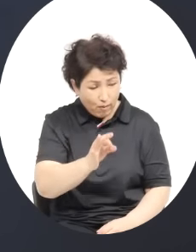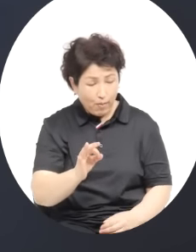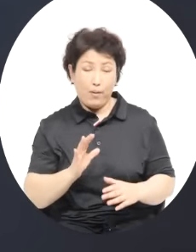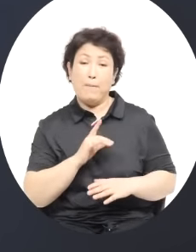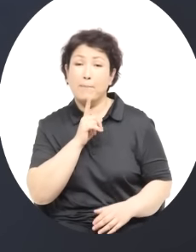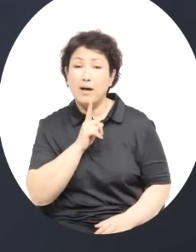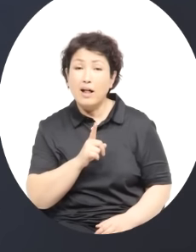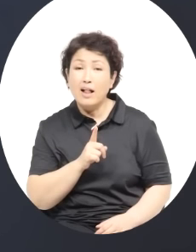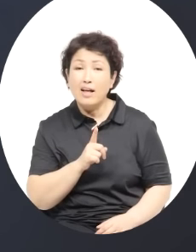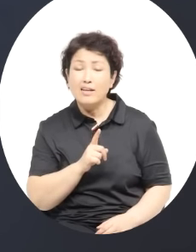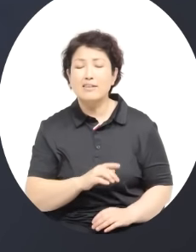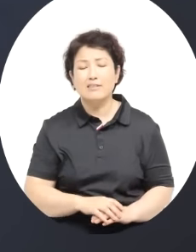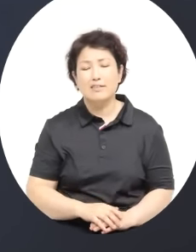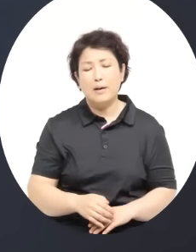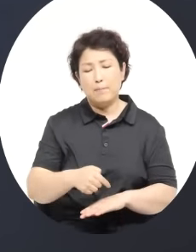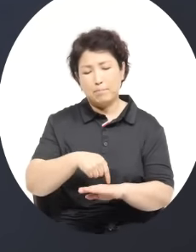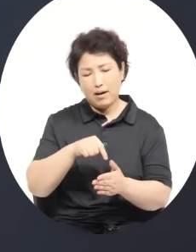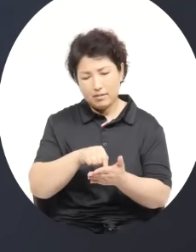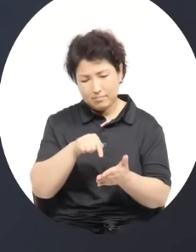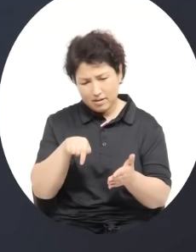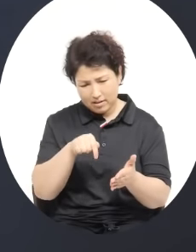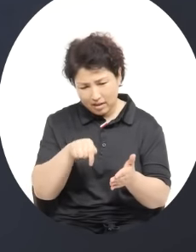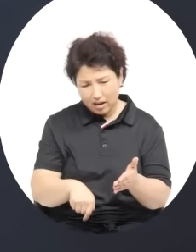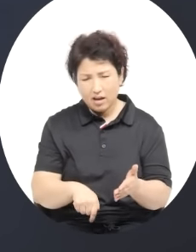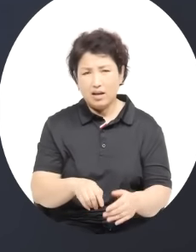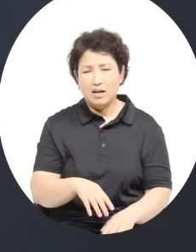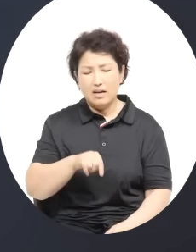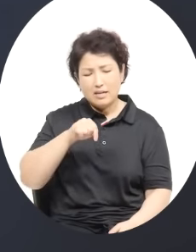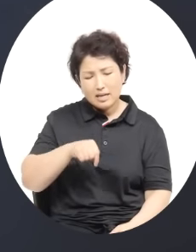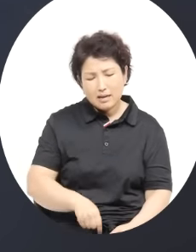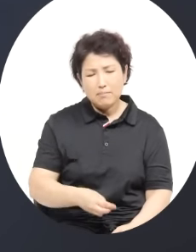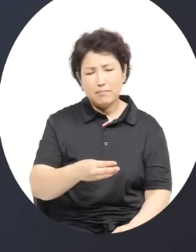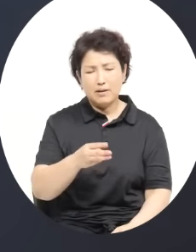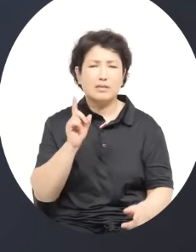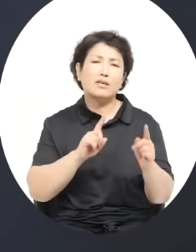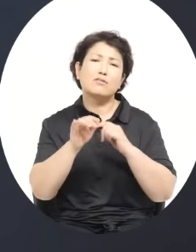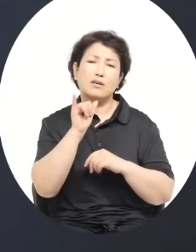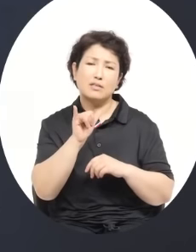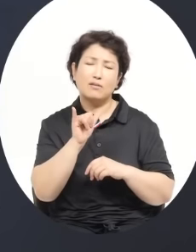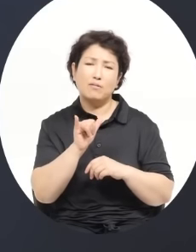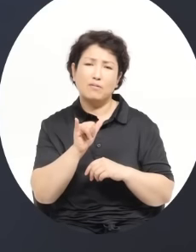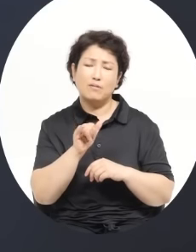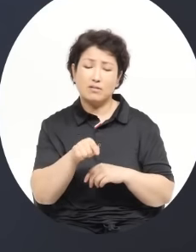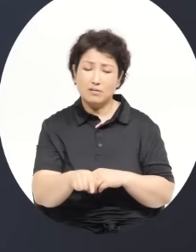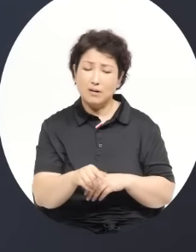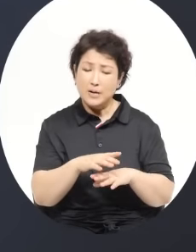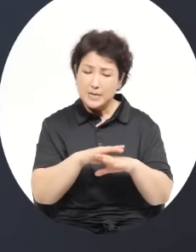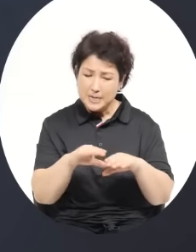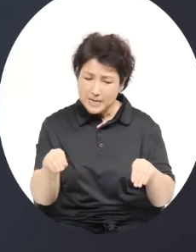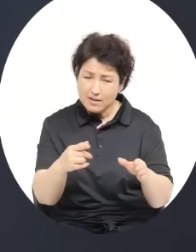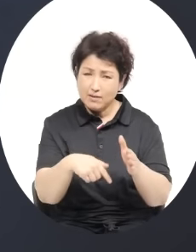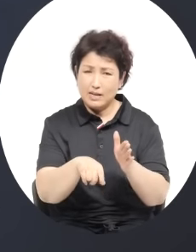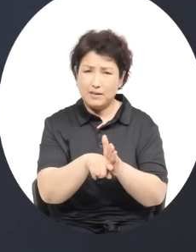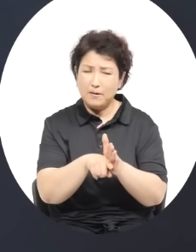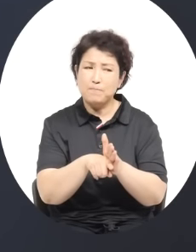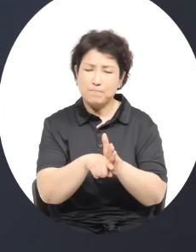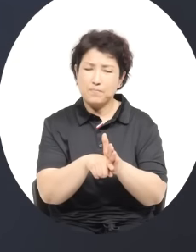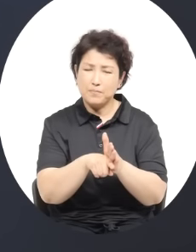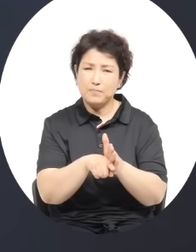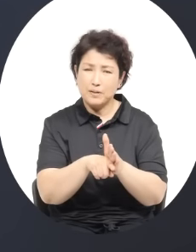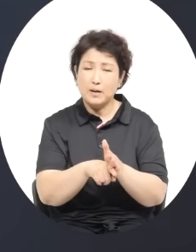트라우마거든요. 마음의 상처. 그걸 좀 치유를 해야 돼요. 그걸 치유를 하려면 그래도